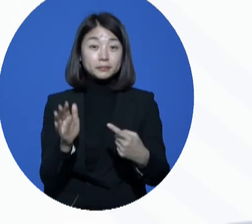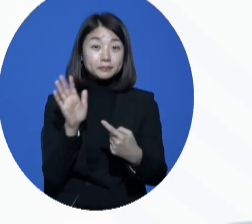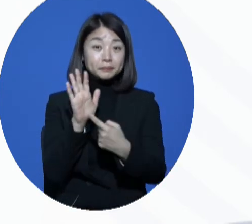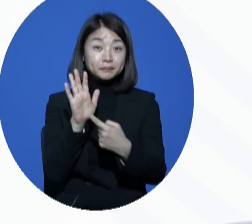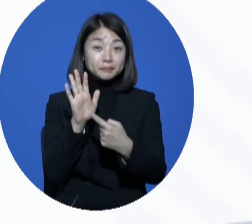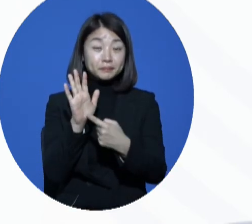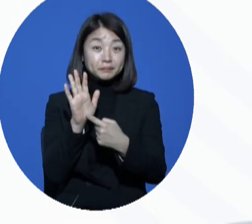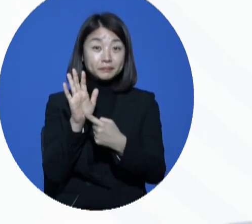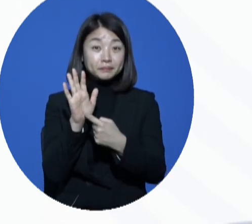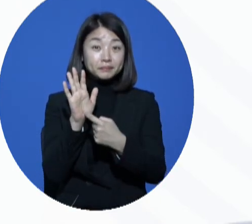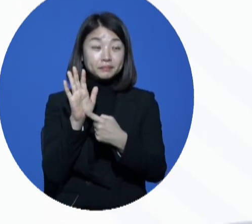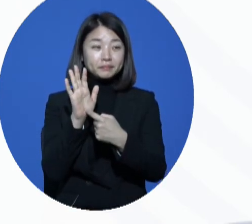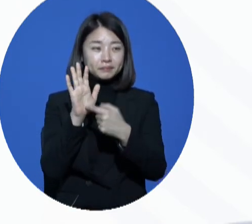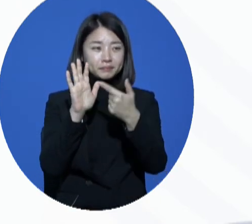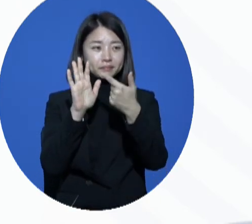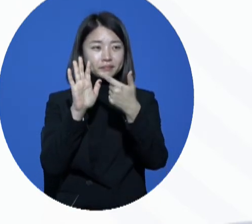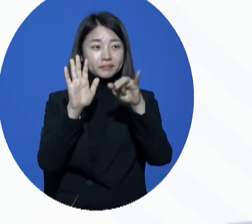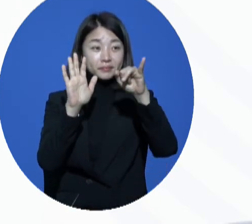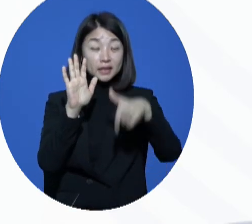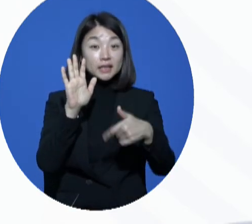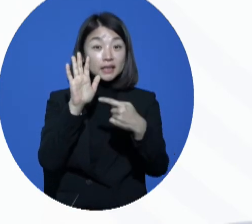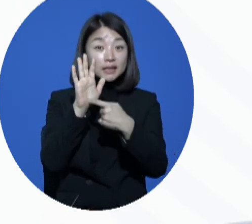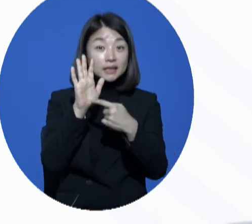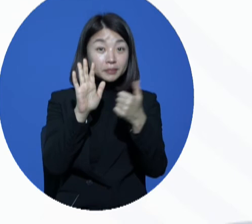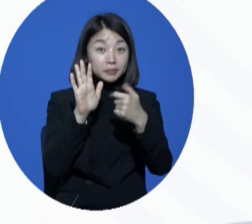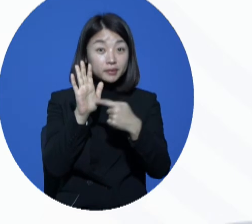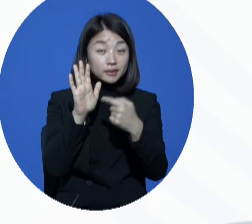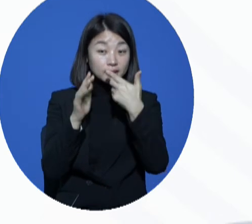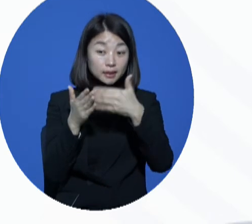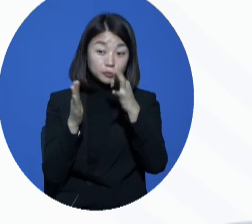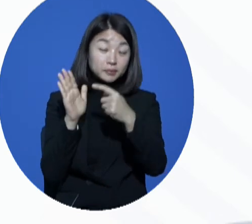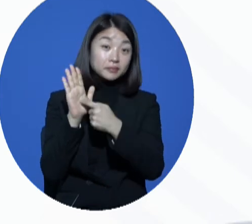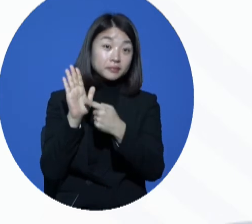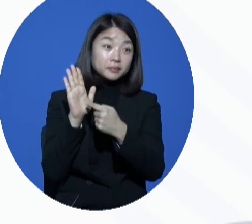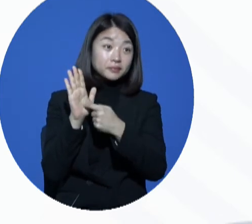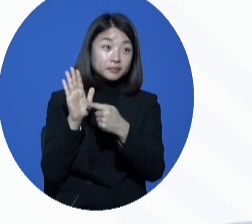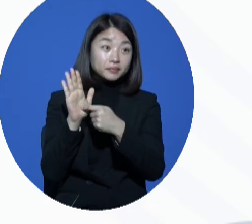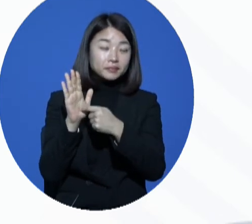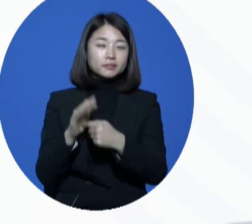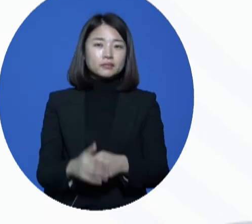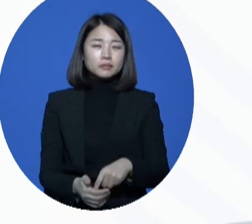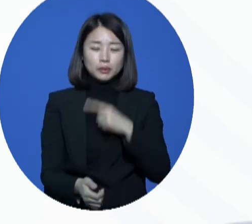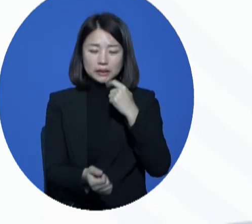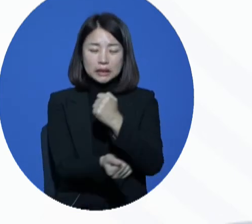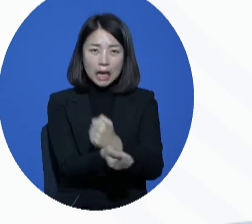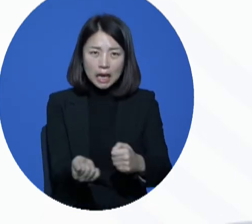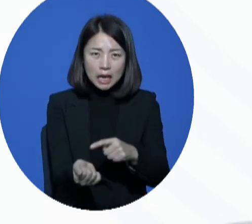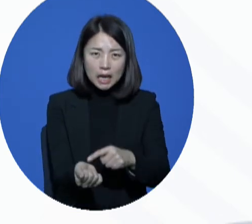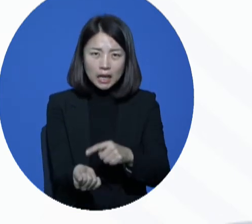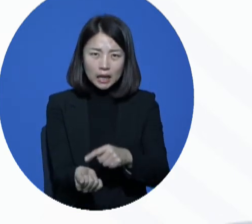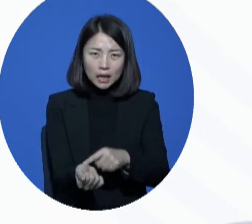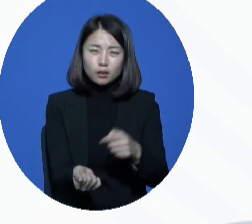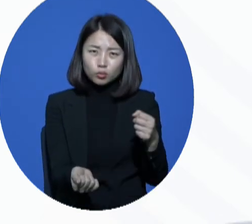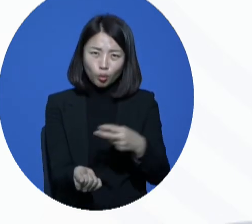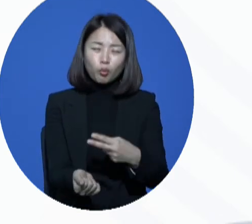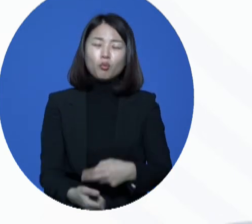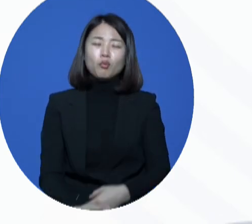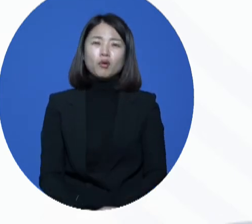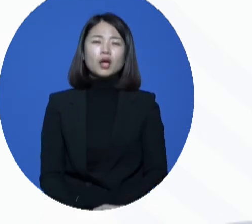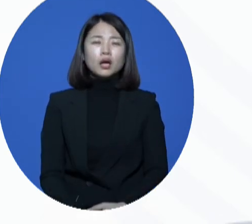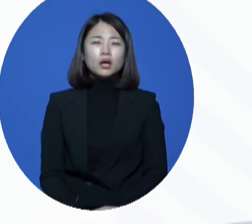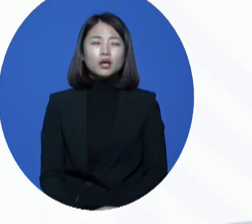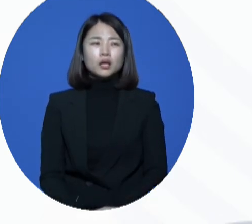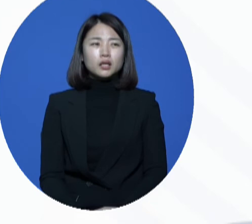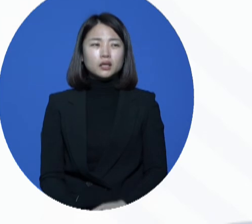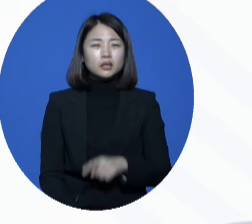얘기되었던 닉이라는 굉장히 중증의 발달 장애인이 페너스트 시설에 있었는데요. 자해나 타해가 너무 심하고 소위 말하는